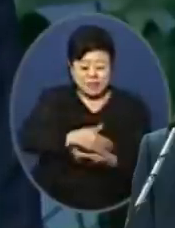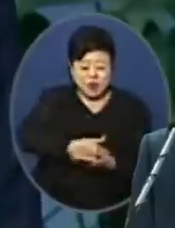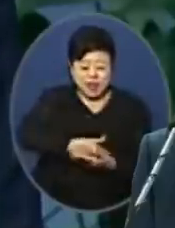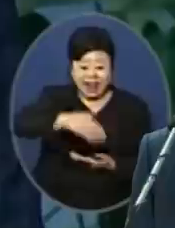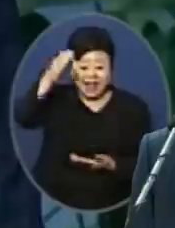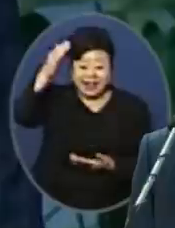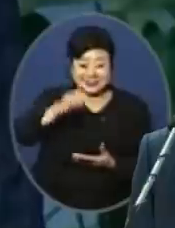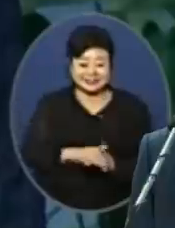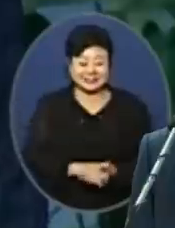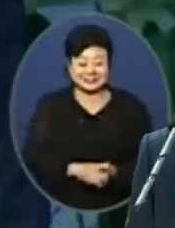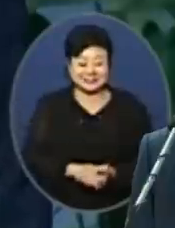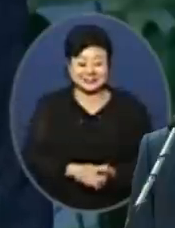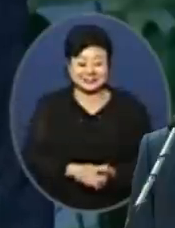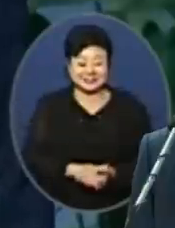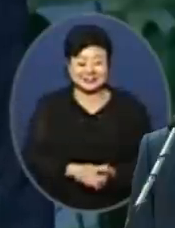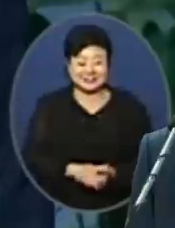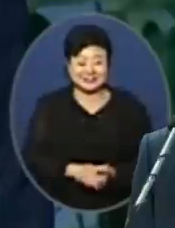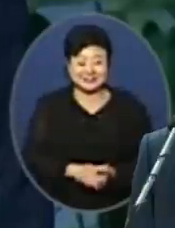물러가라.